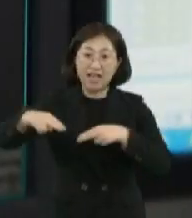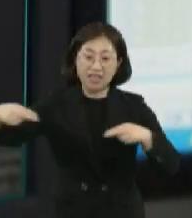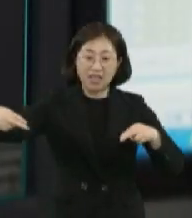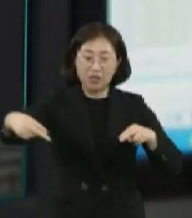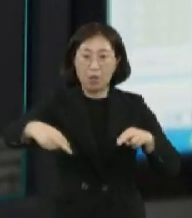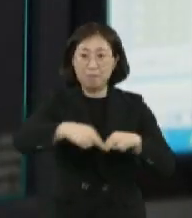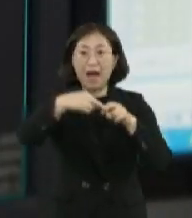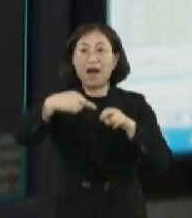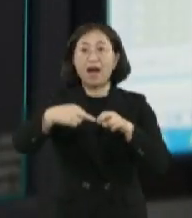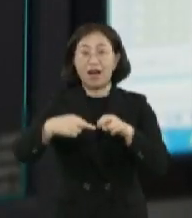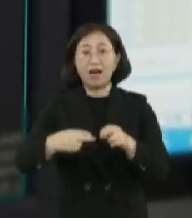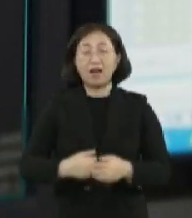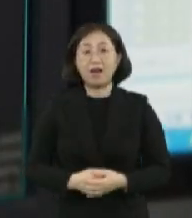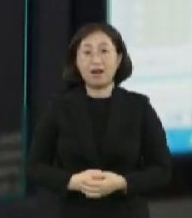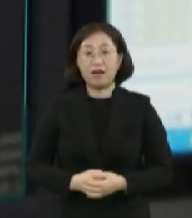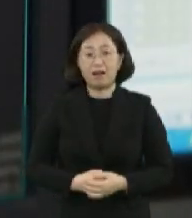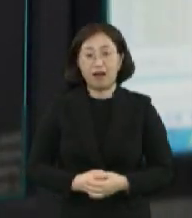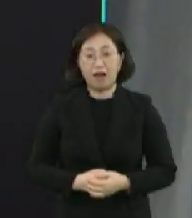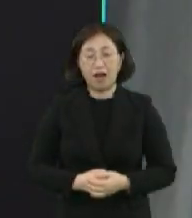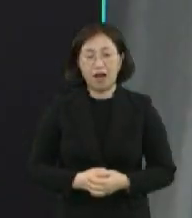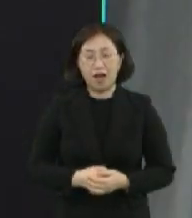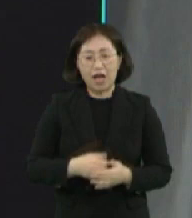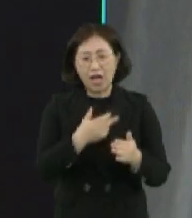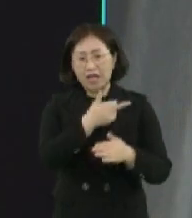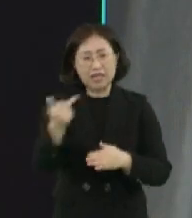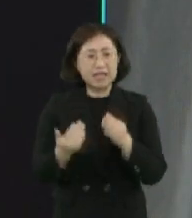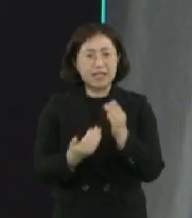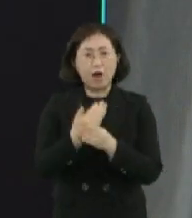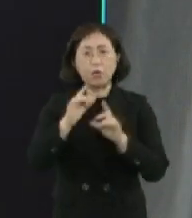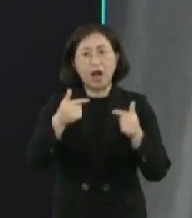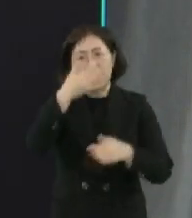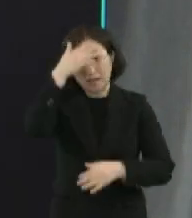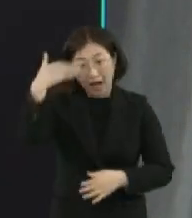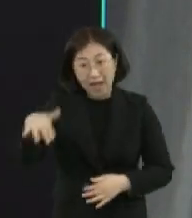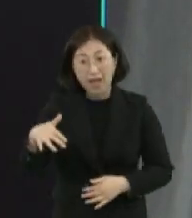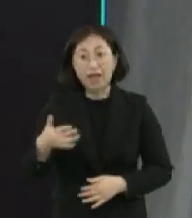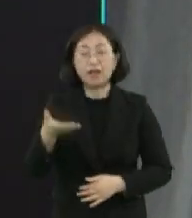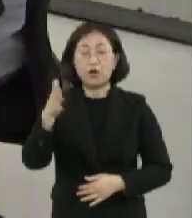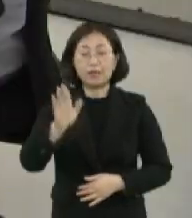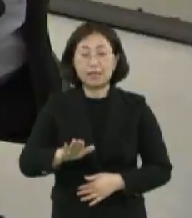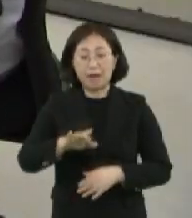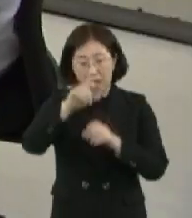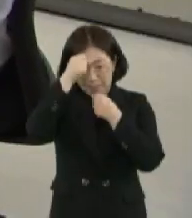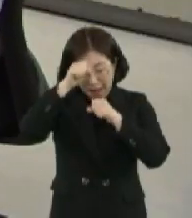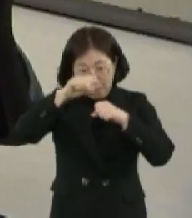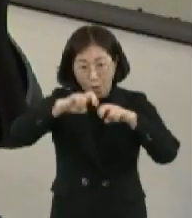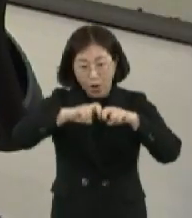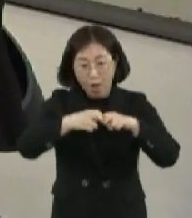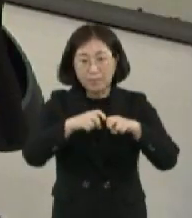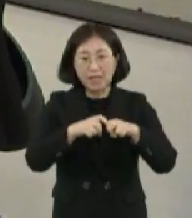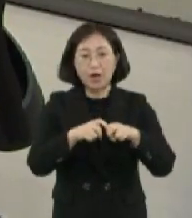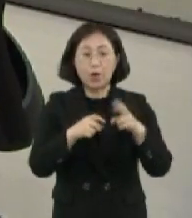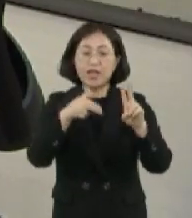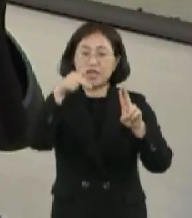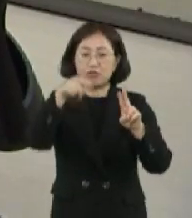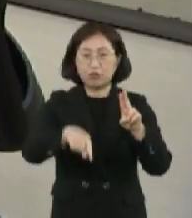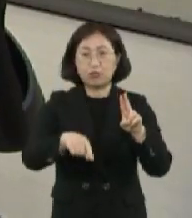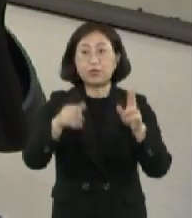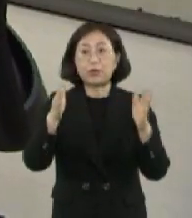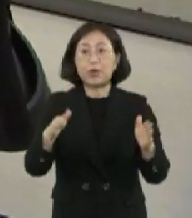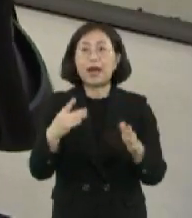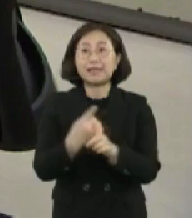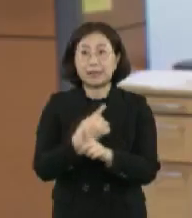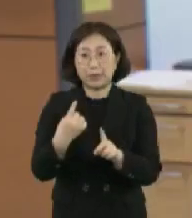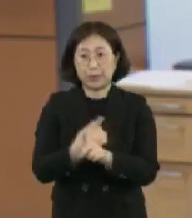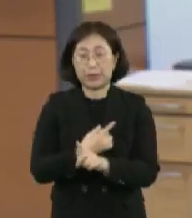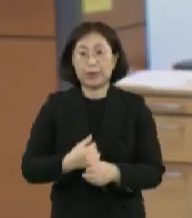스케이트와 부딪혔습니다. 다행히 큰 사고는 아니었지만 A씨는 발목 염좌로 2주간 치료를 받아야 했습니다.